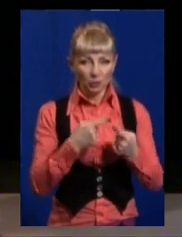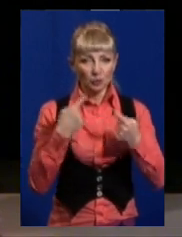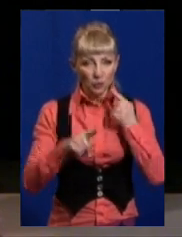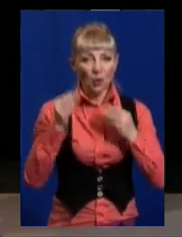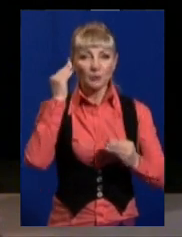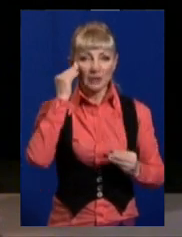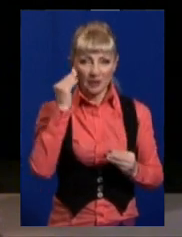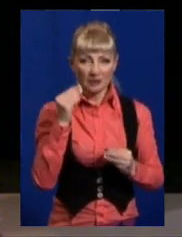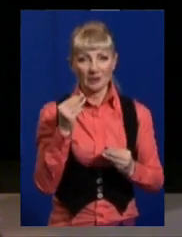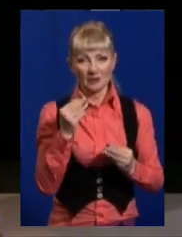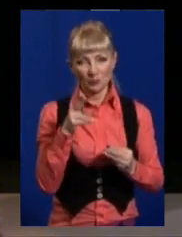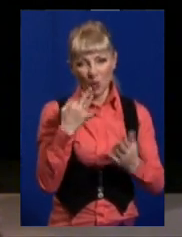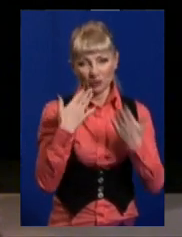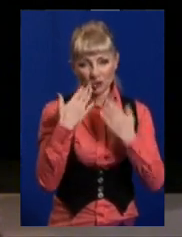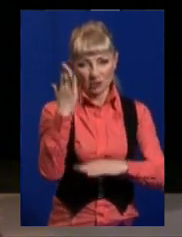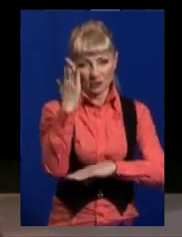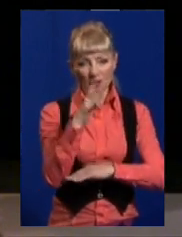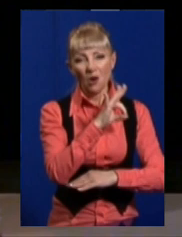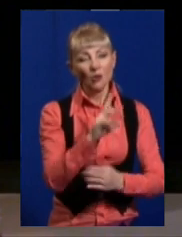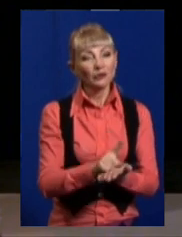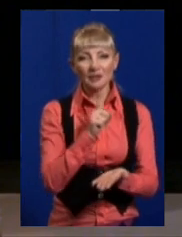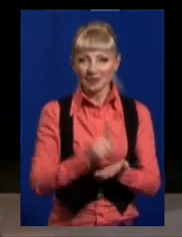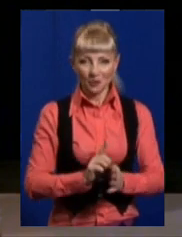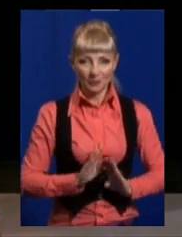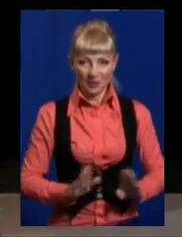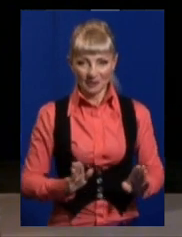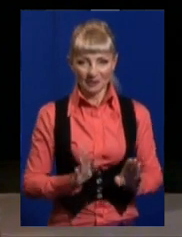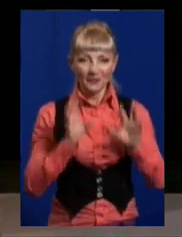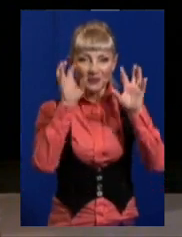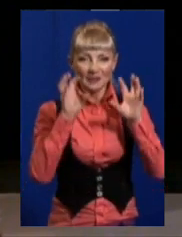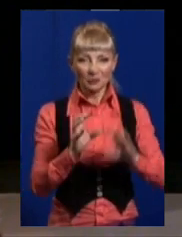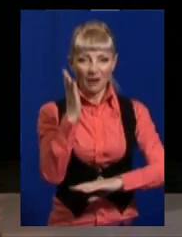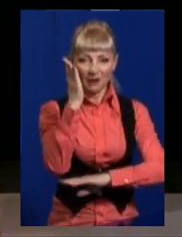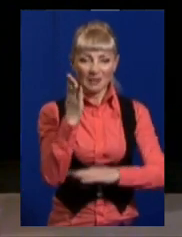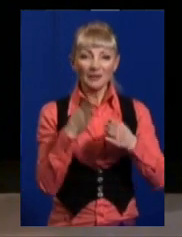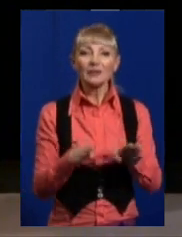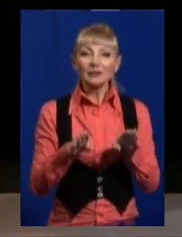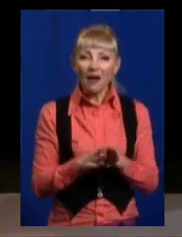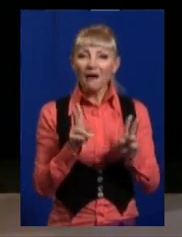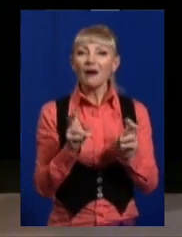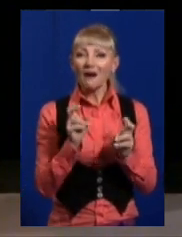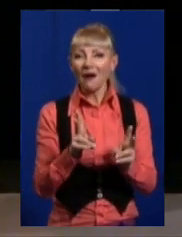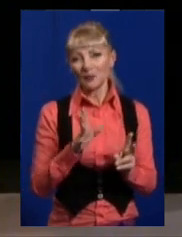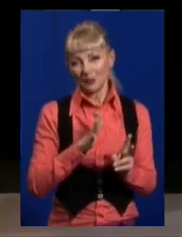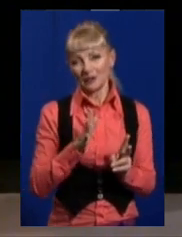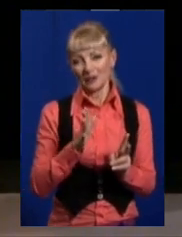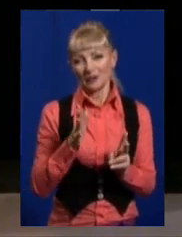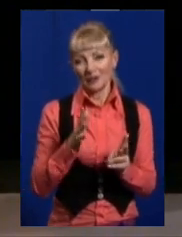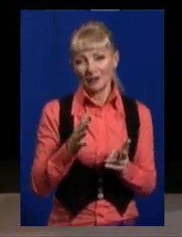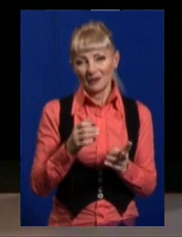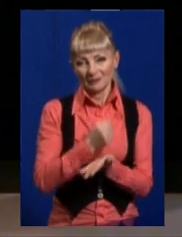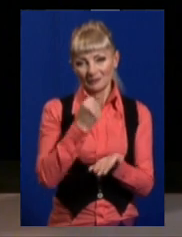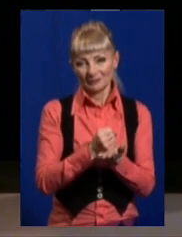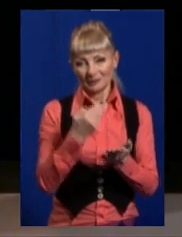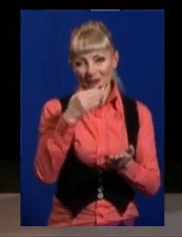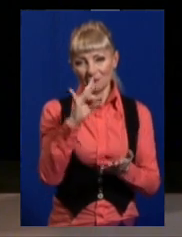позиція щодо голосування, він не зобов'язаний законом голосувати так, як було погоджено на фракції. Тобто депутат